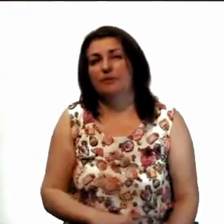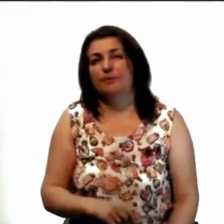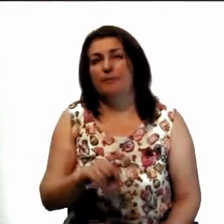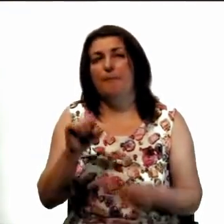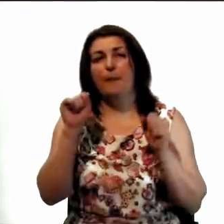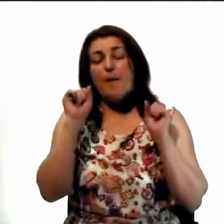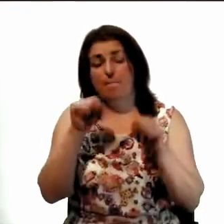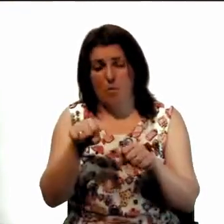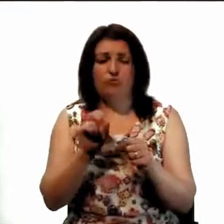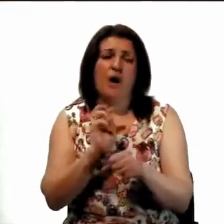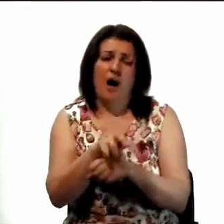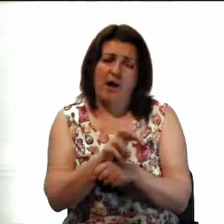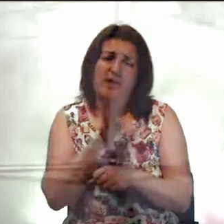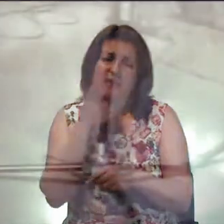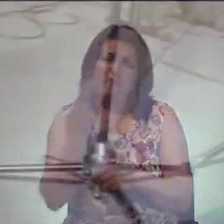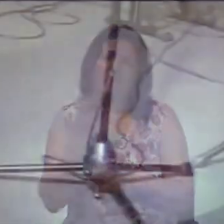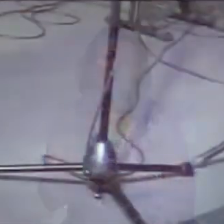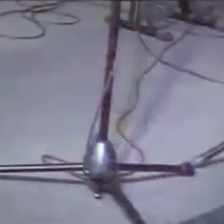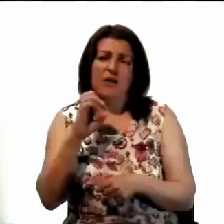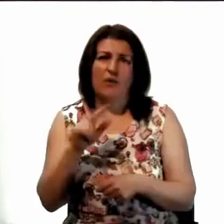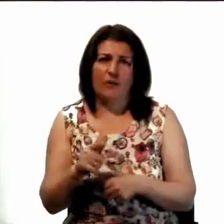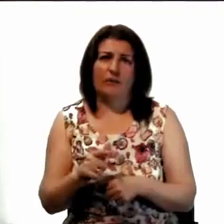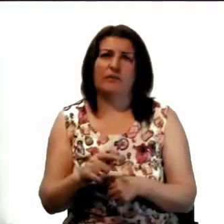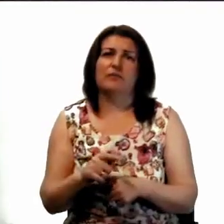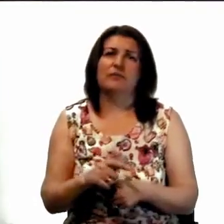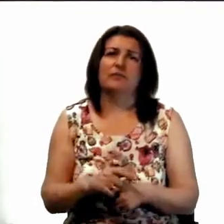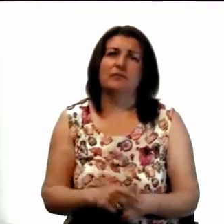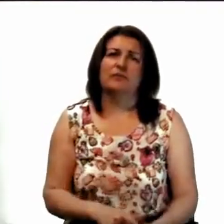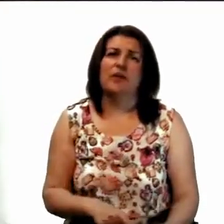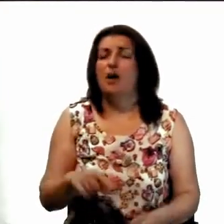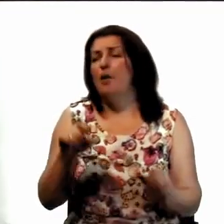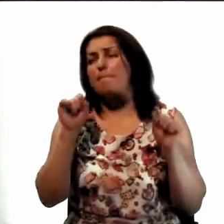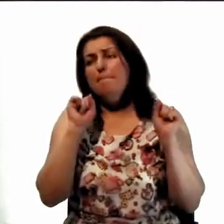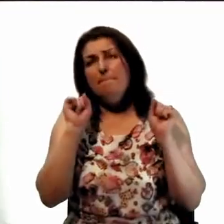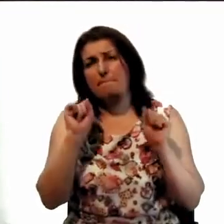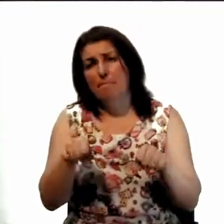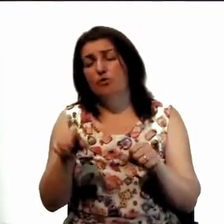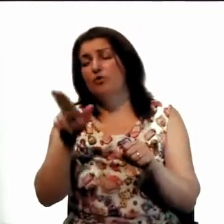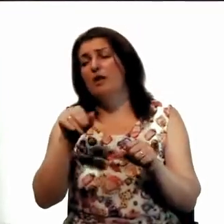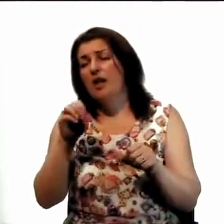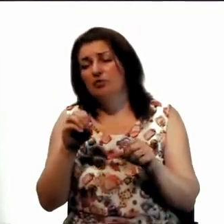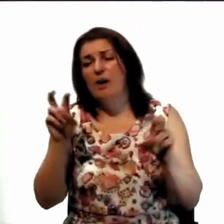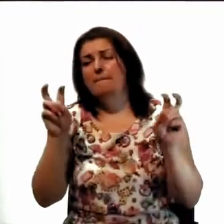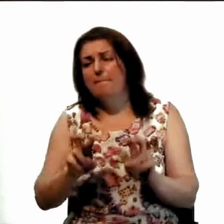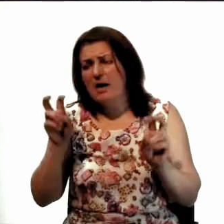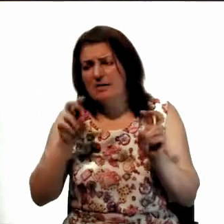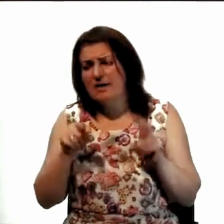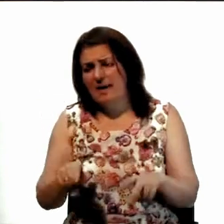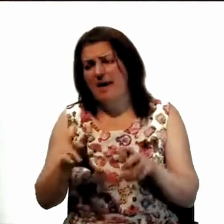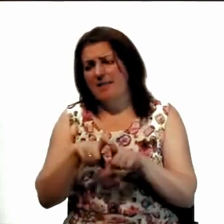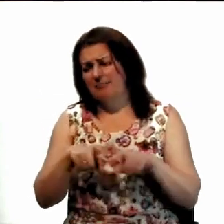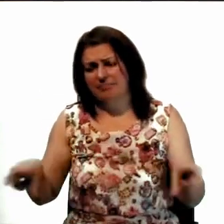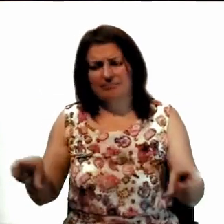можно ходить в церковь. Можно даже просидеть на церковной скамье